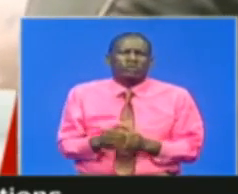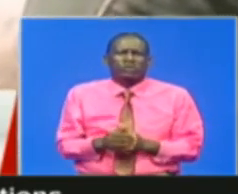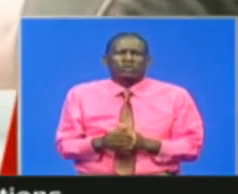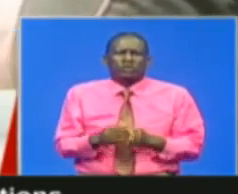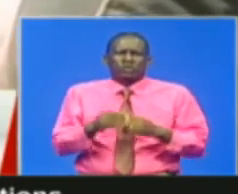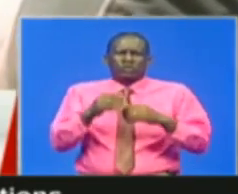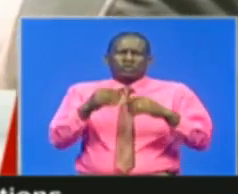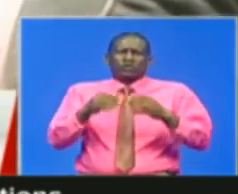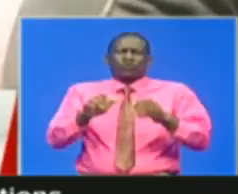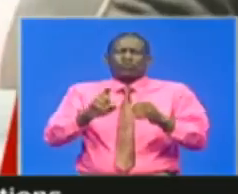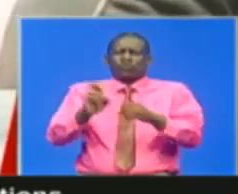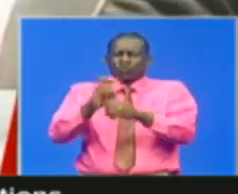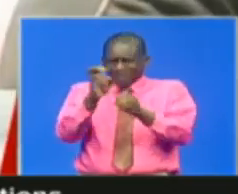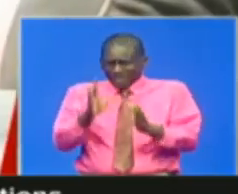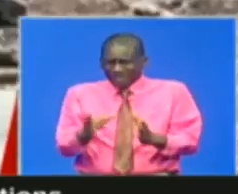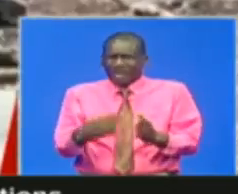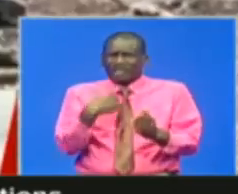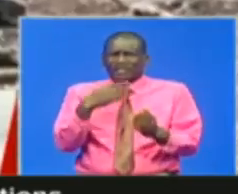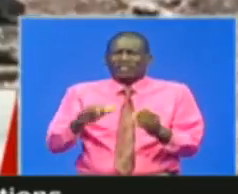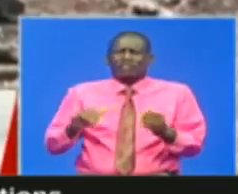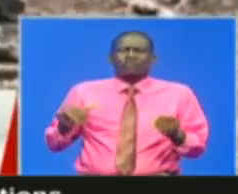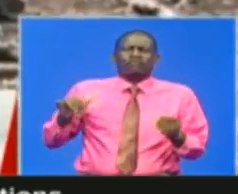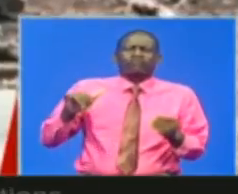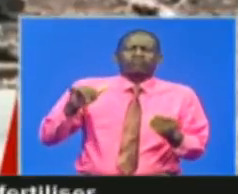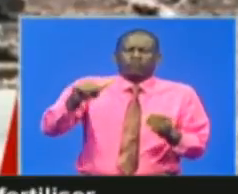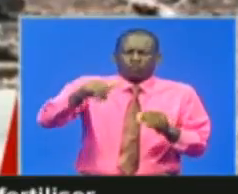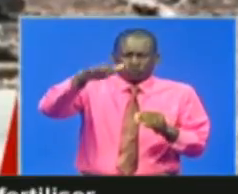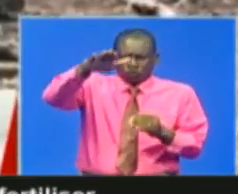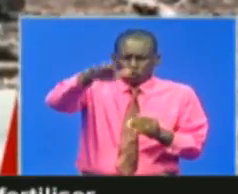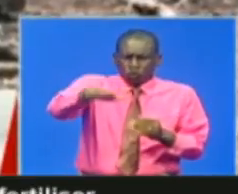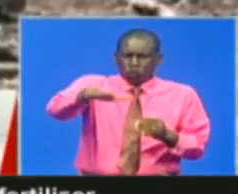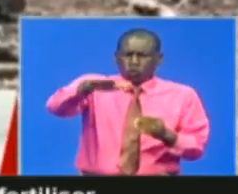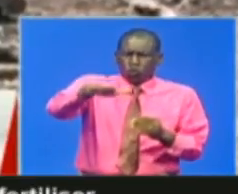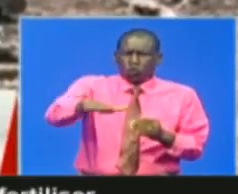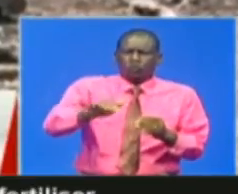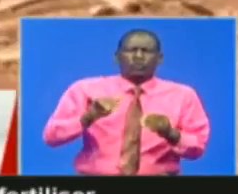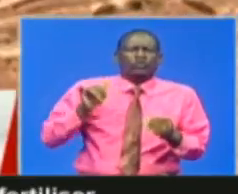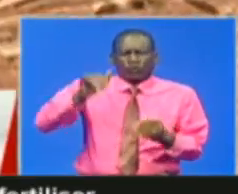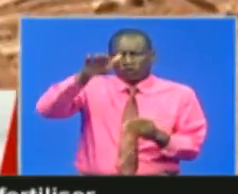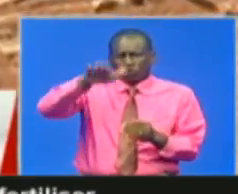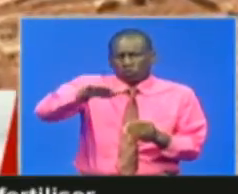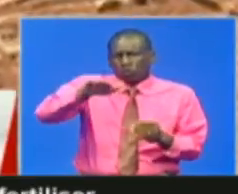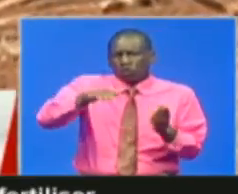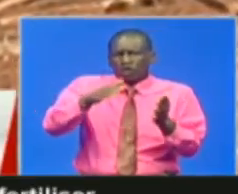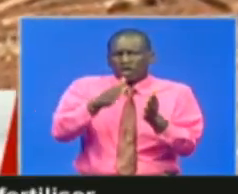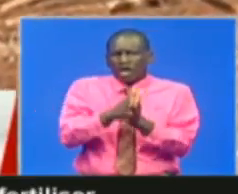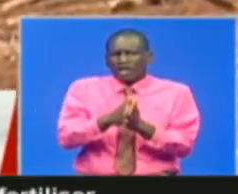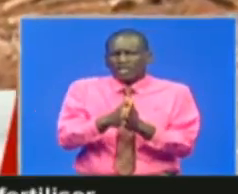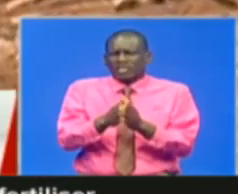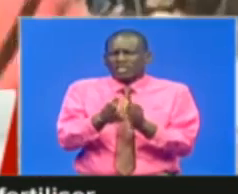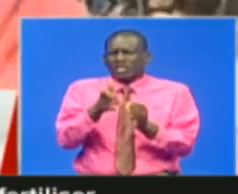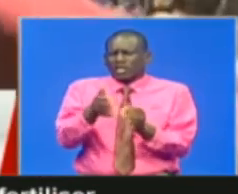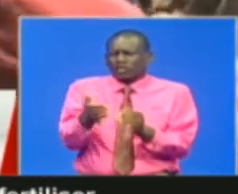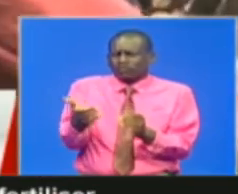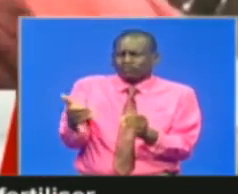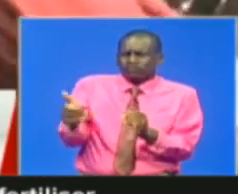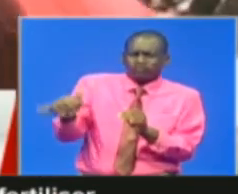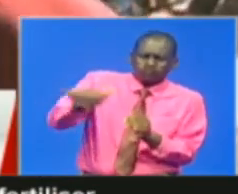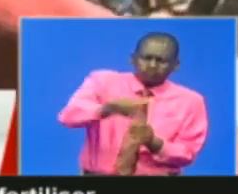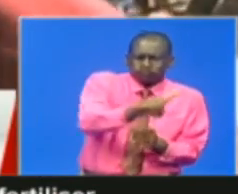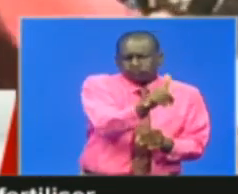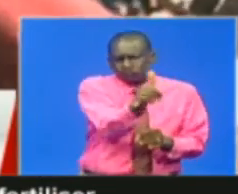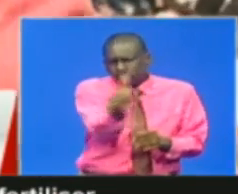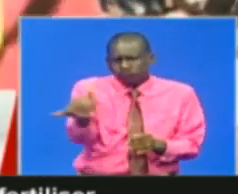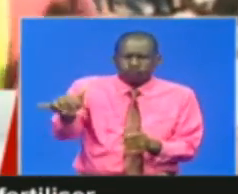According to witnesses, the aircraft was flying at a very low altitude and it appeared to swerve mid-air. Nilianza